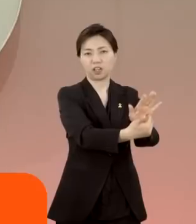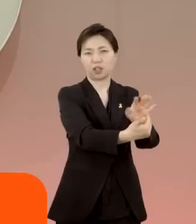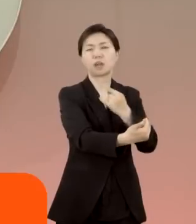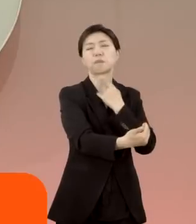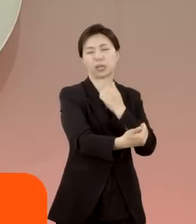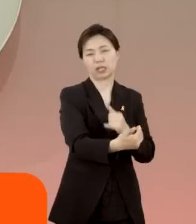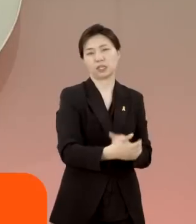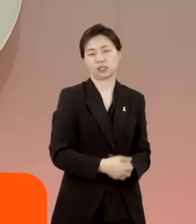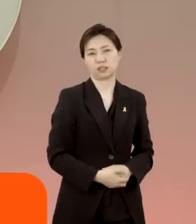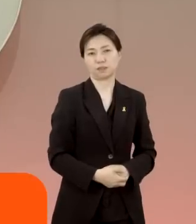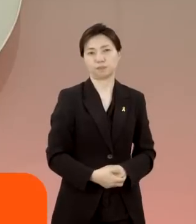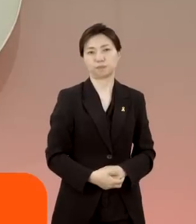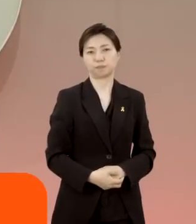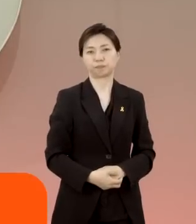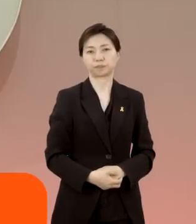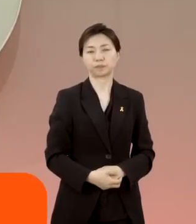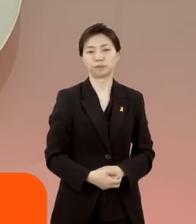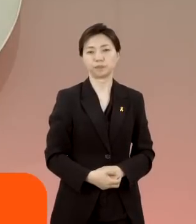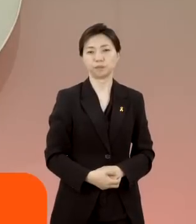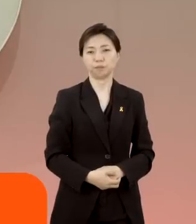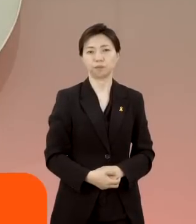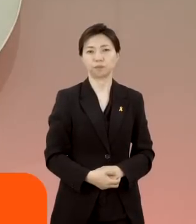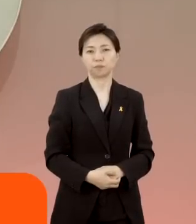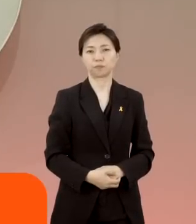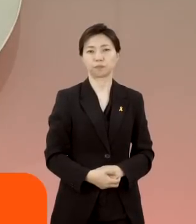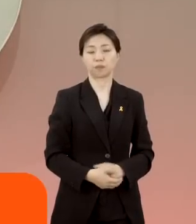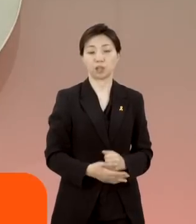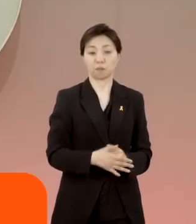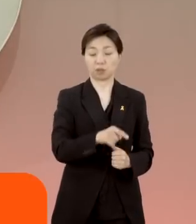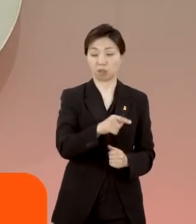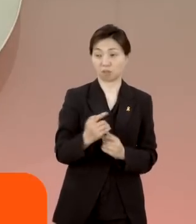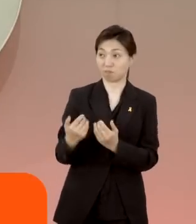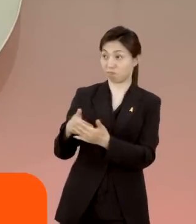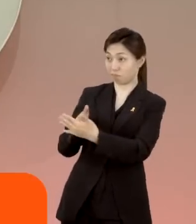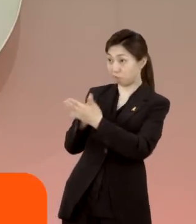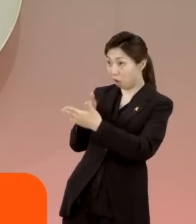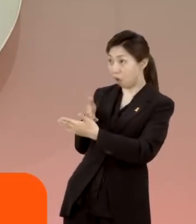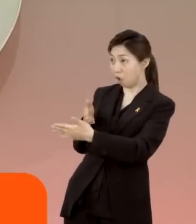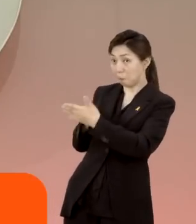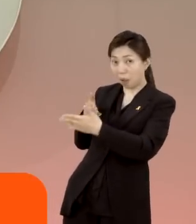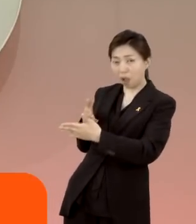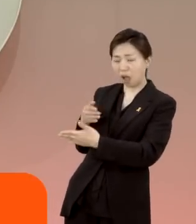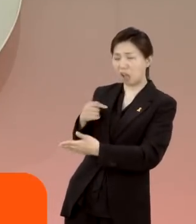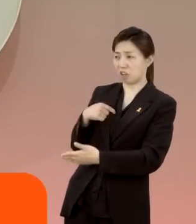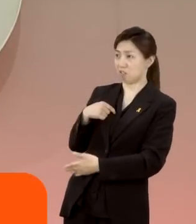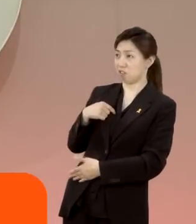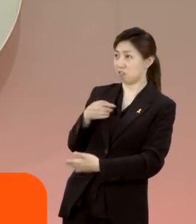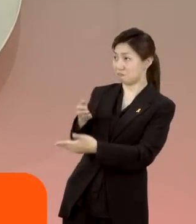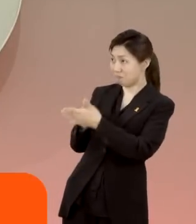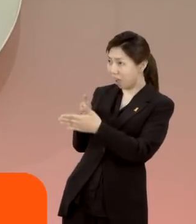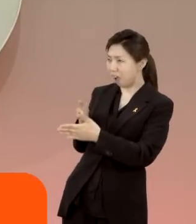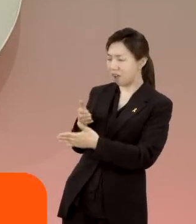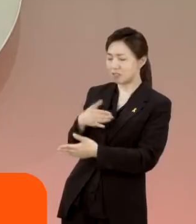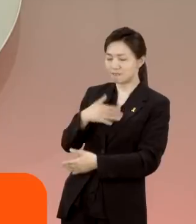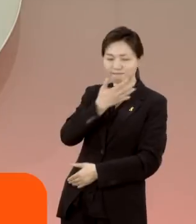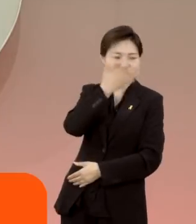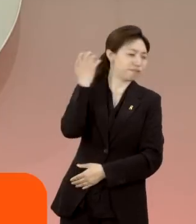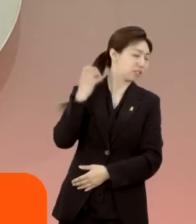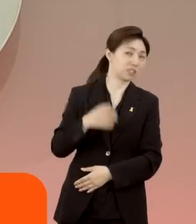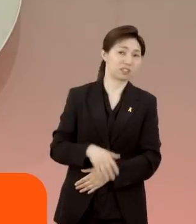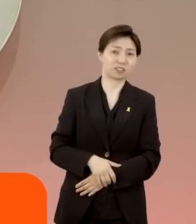참여를 안 시켰다 그래서 윤아 스님이 삐져요